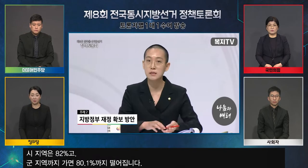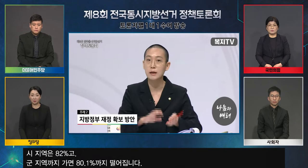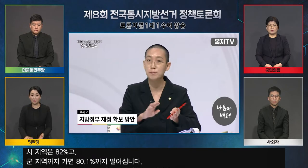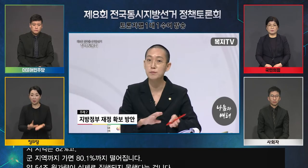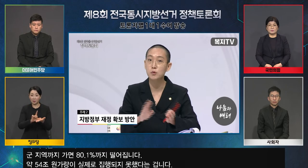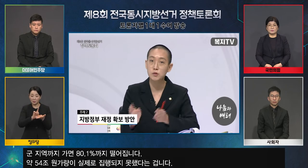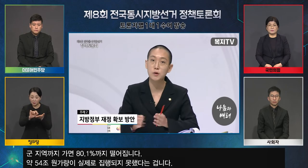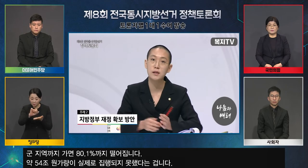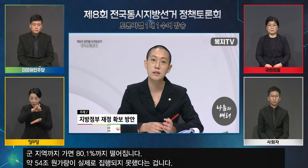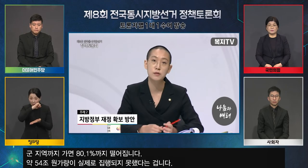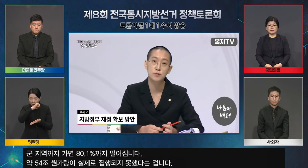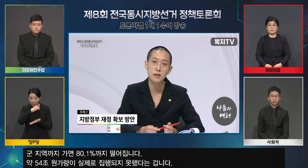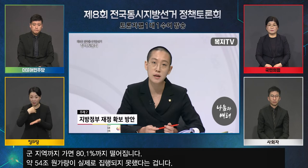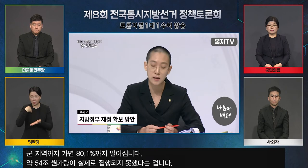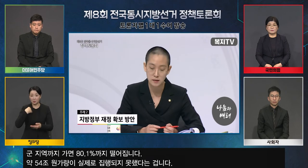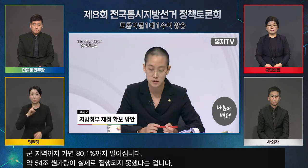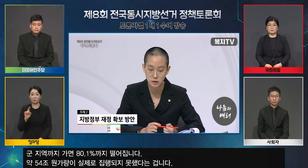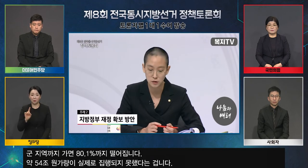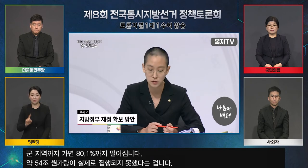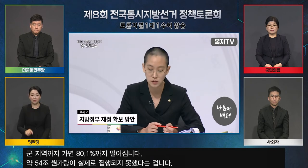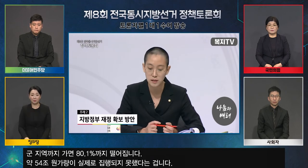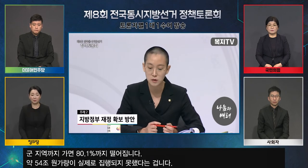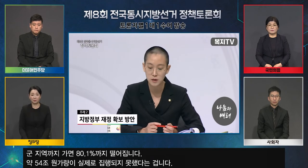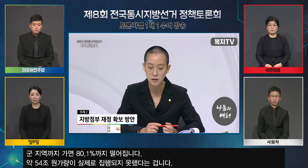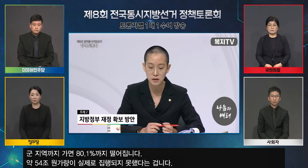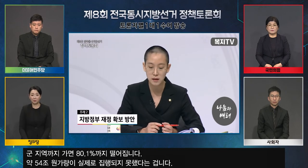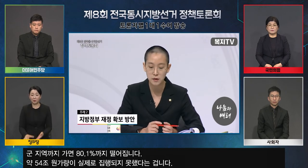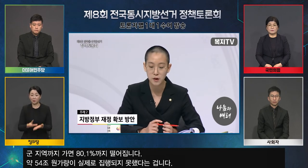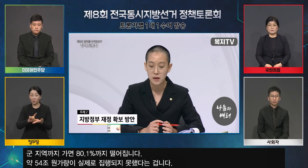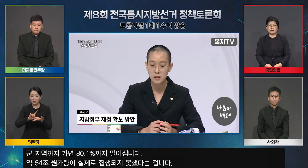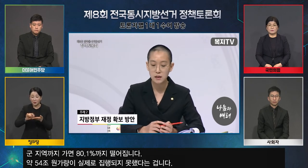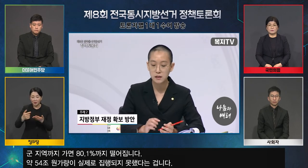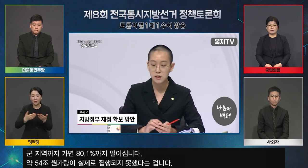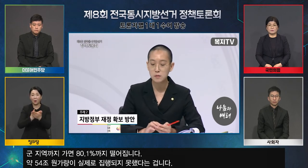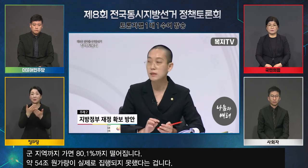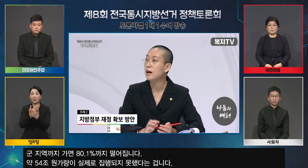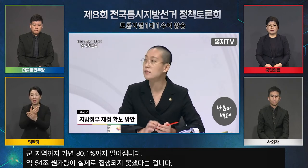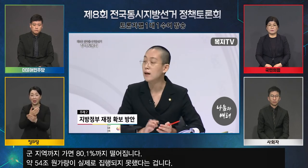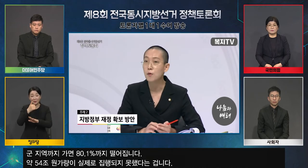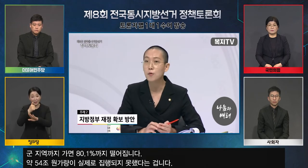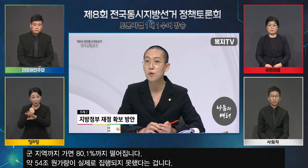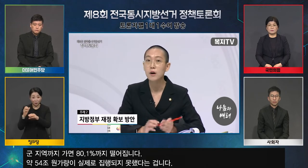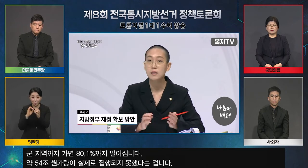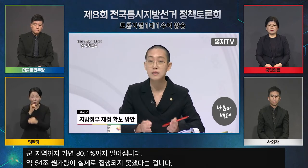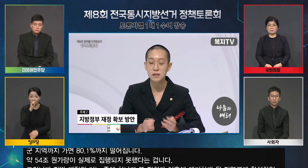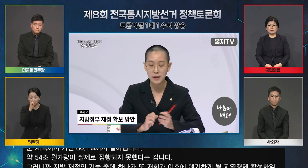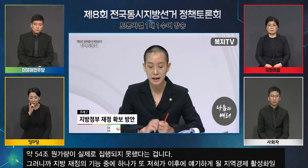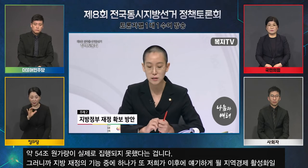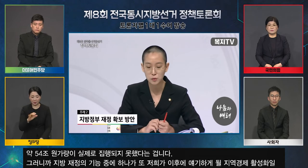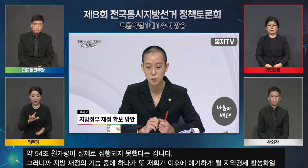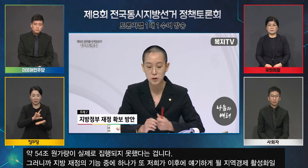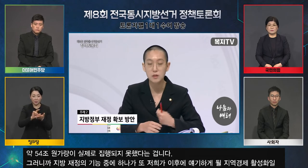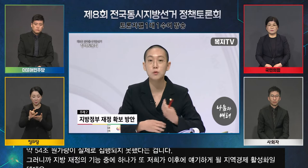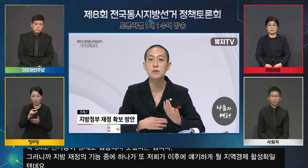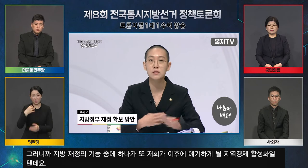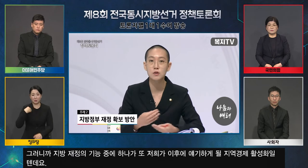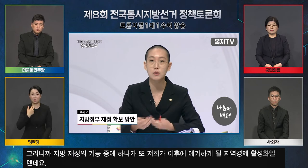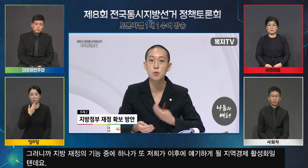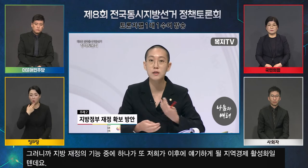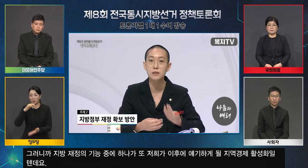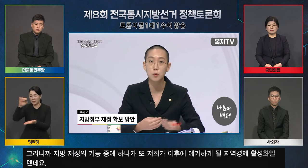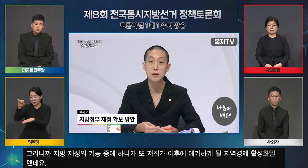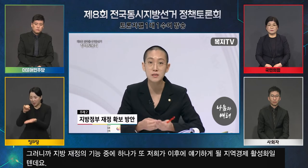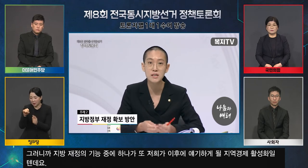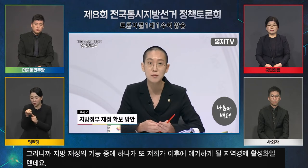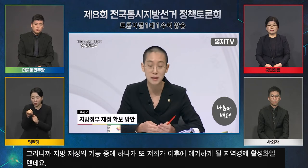하나가 또 저희가 이 이후에 얘기하게 될 지역경제 활성화일 텐데요. 이에 대한 책임을 다하지 않고 예산을 가지고도 이 돈을